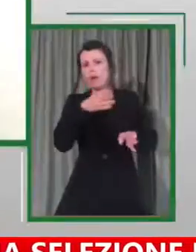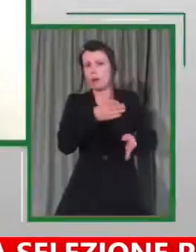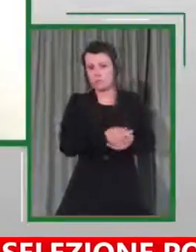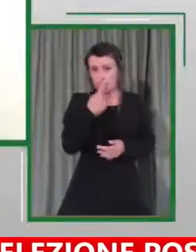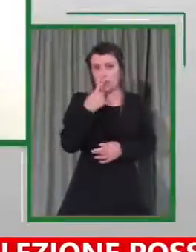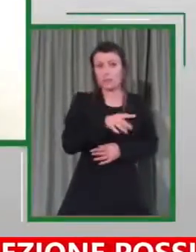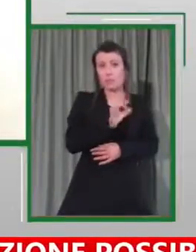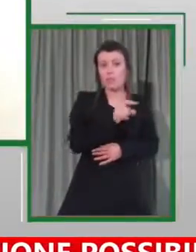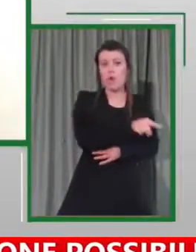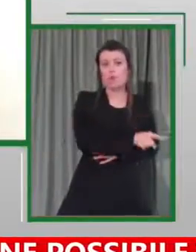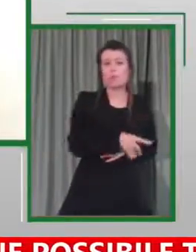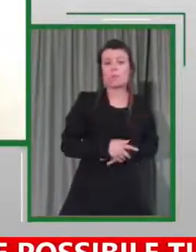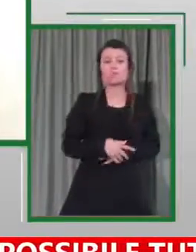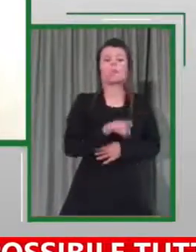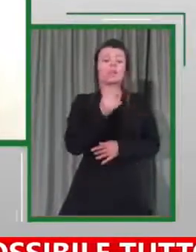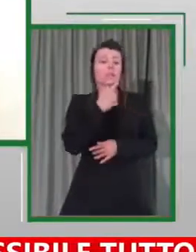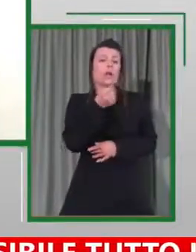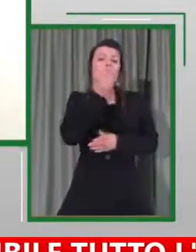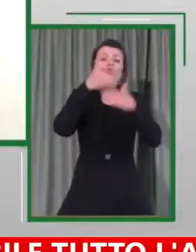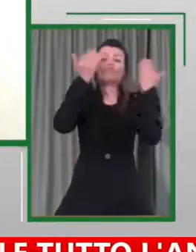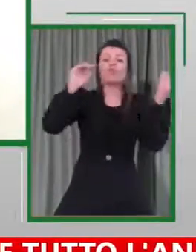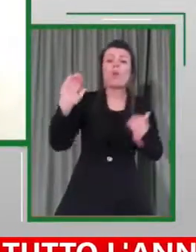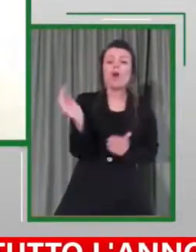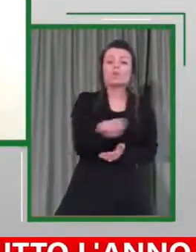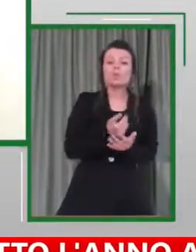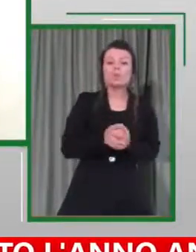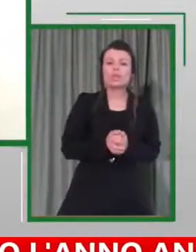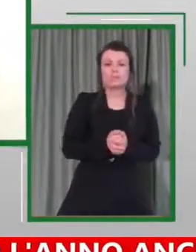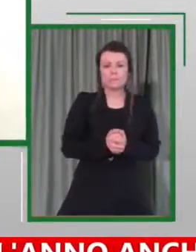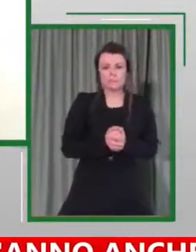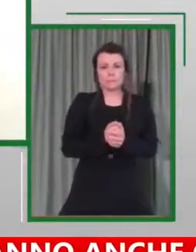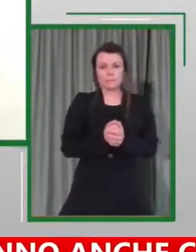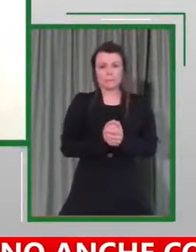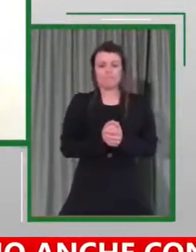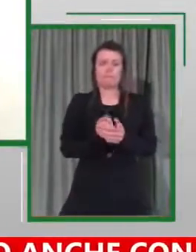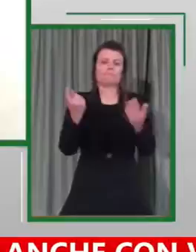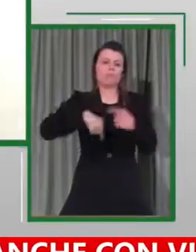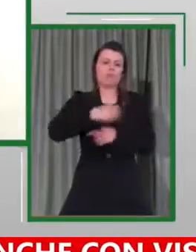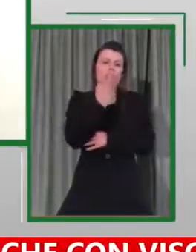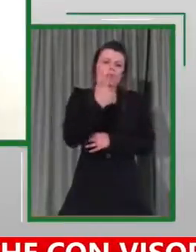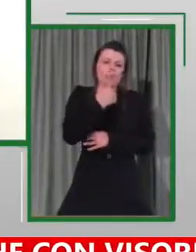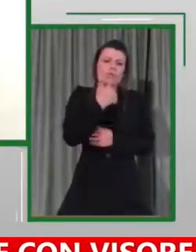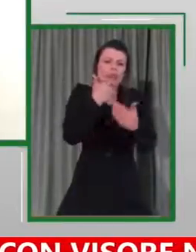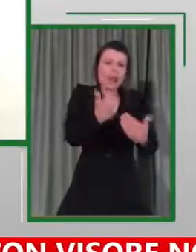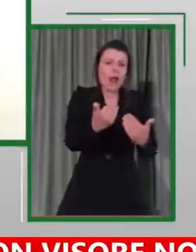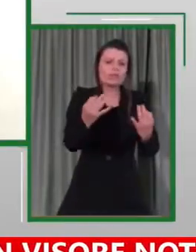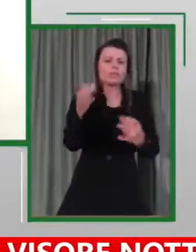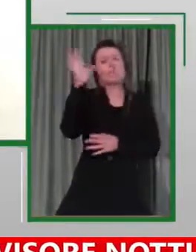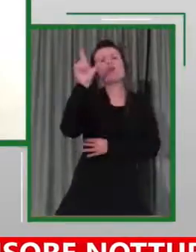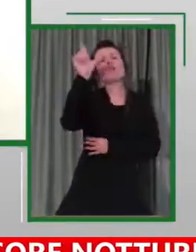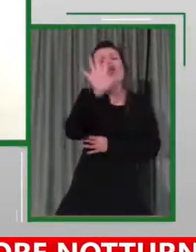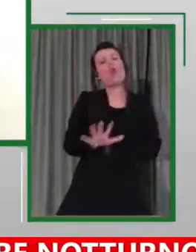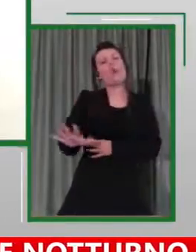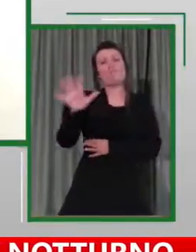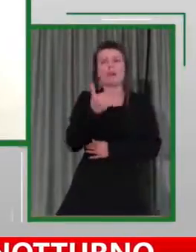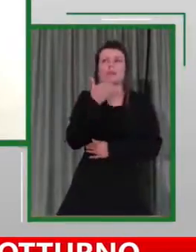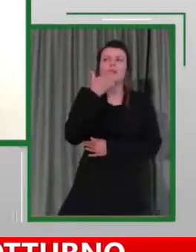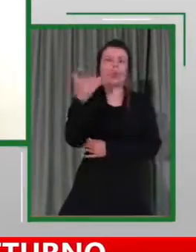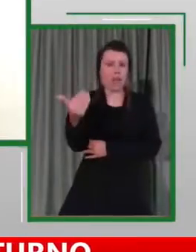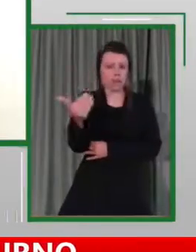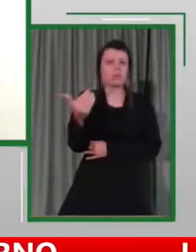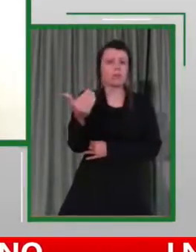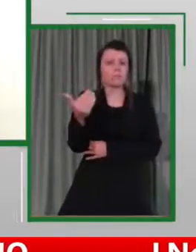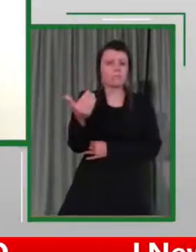Certamente, buongiorno a tutti. Innanzitutto noi desideriamo ringraziare Regione Lombardia per averci dato la possibilità